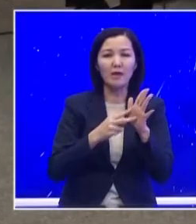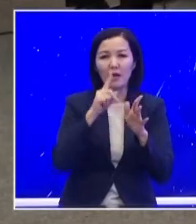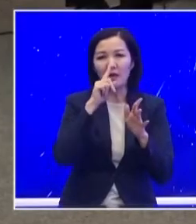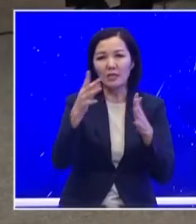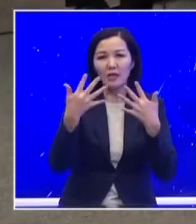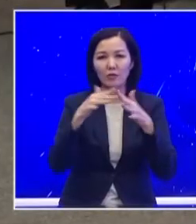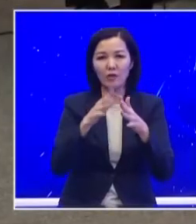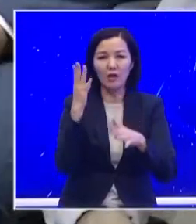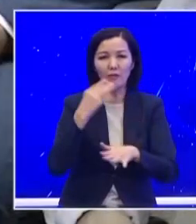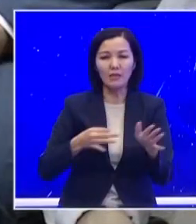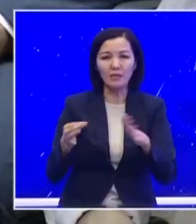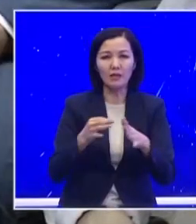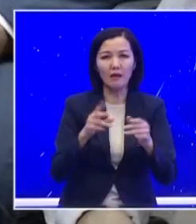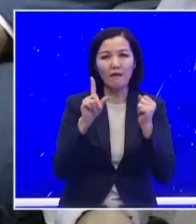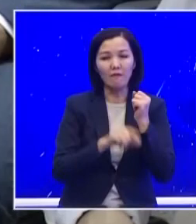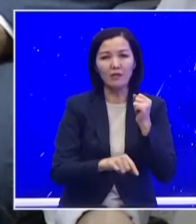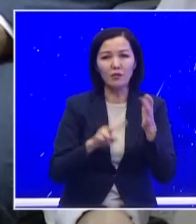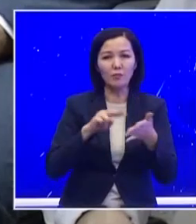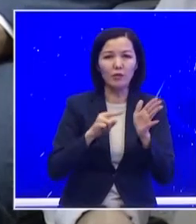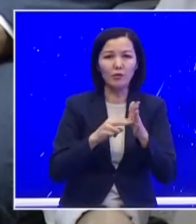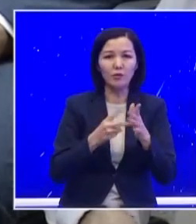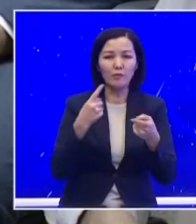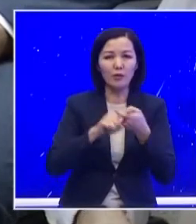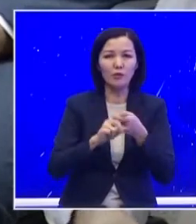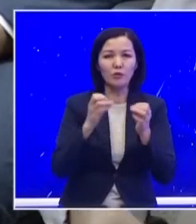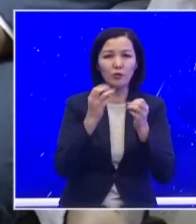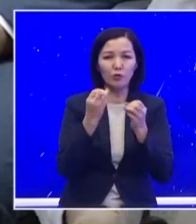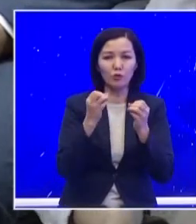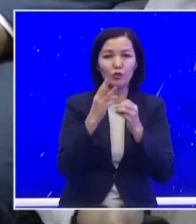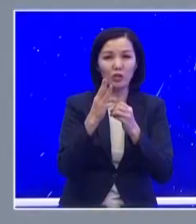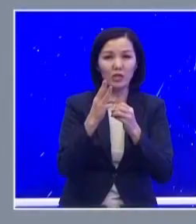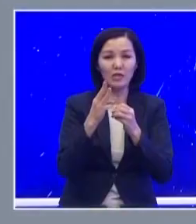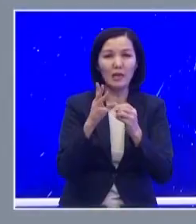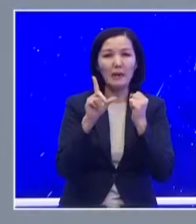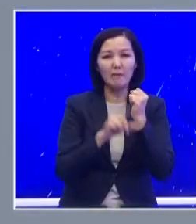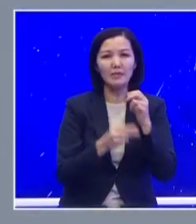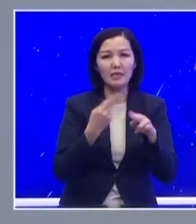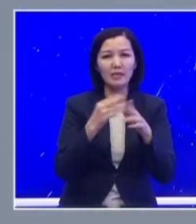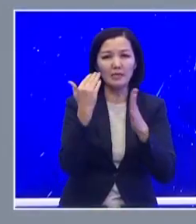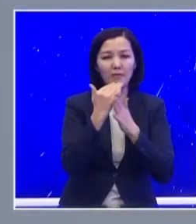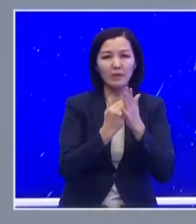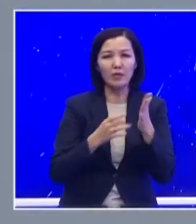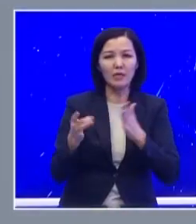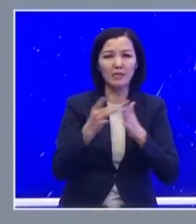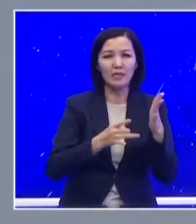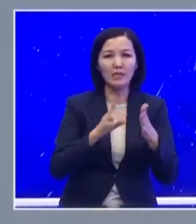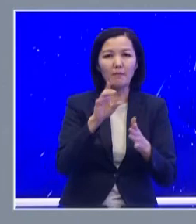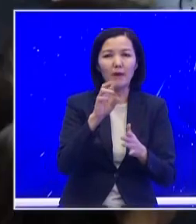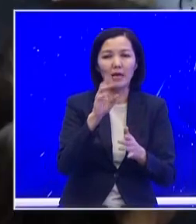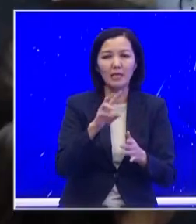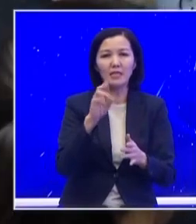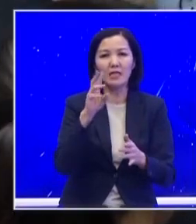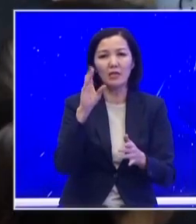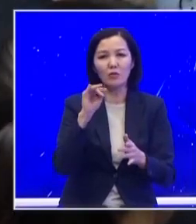сел Алматинской области. К концу года планируется подключить еще 14. Последними в этом списке стали районные центры Баканас